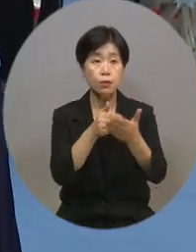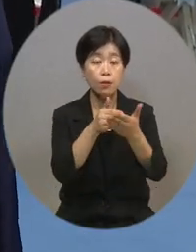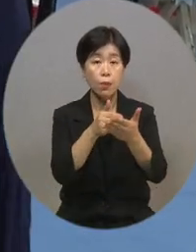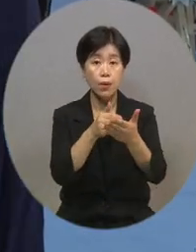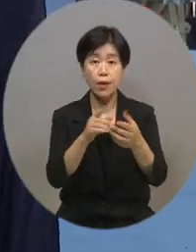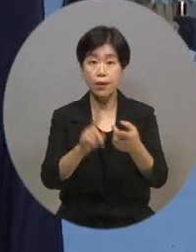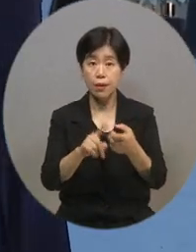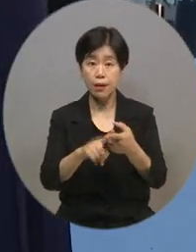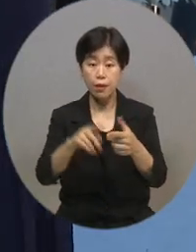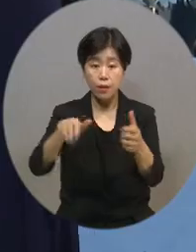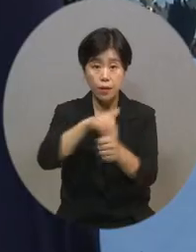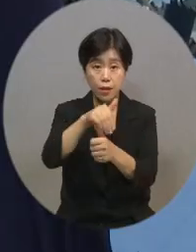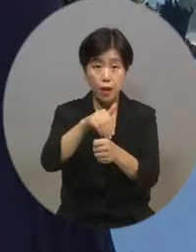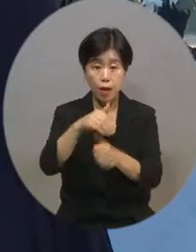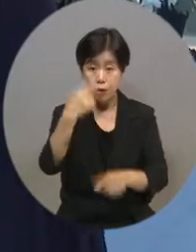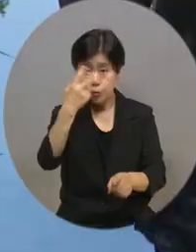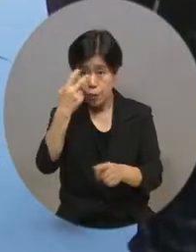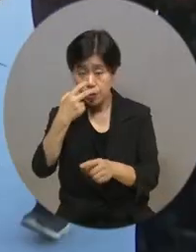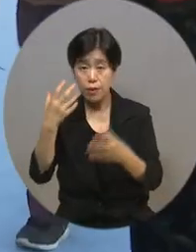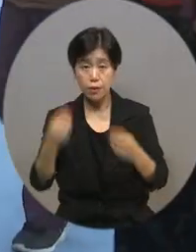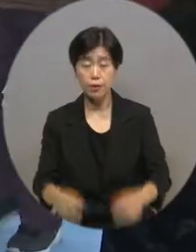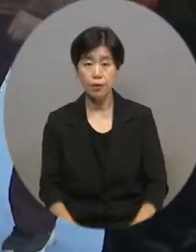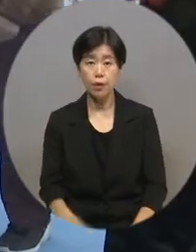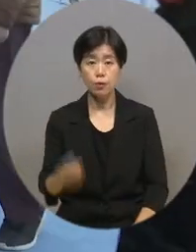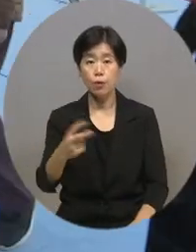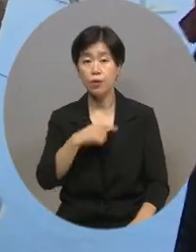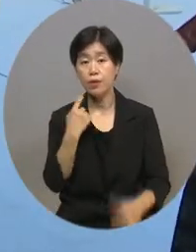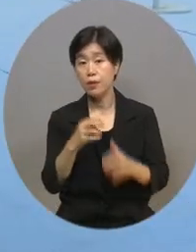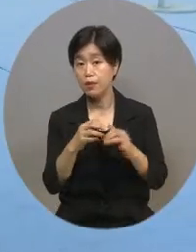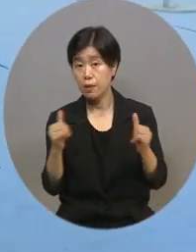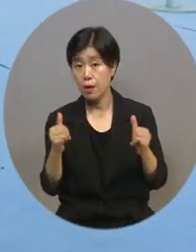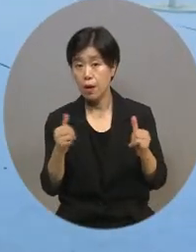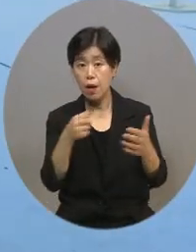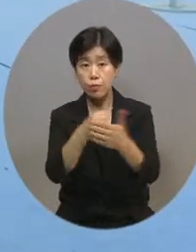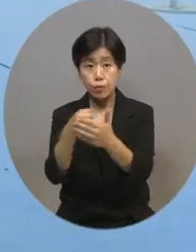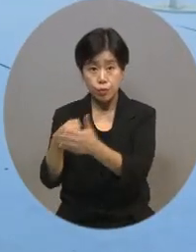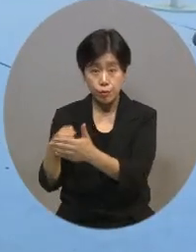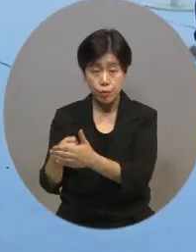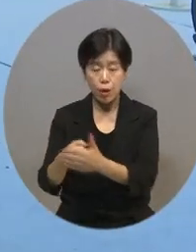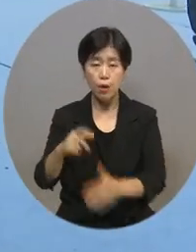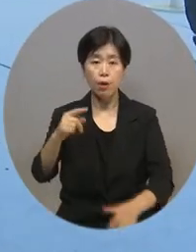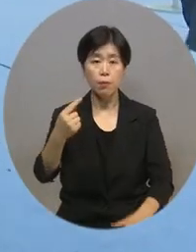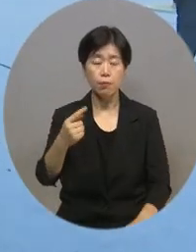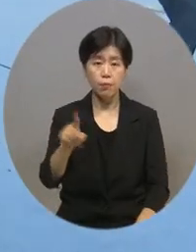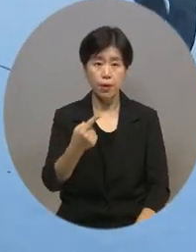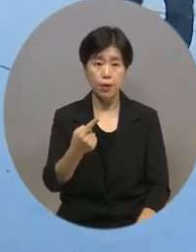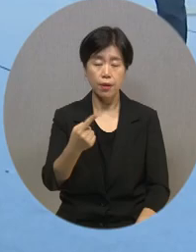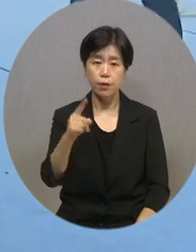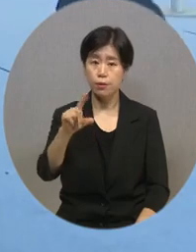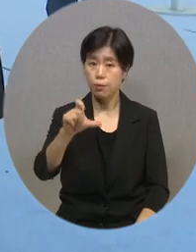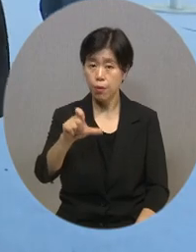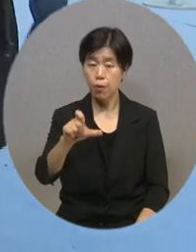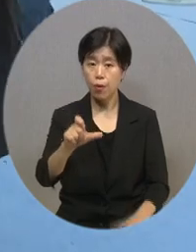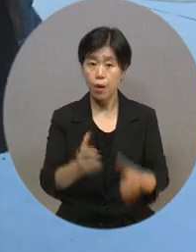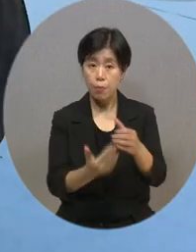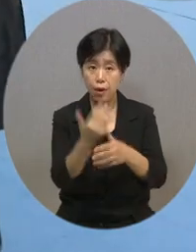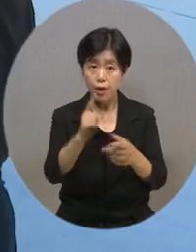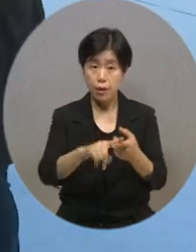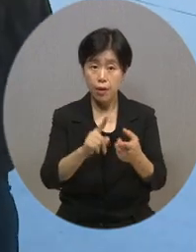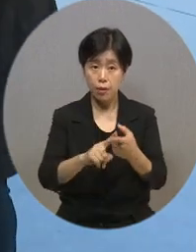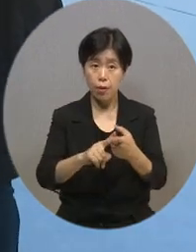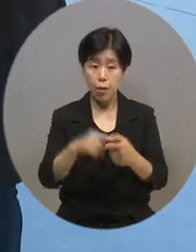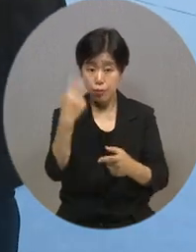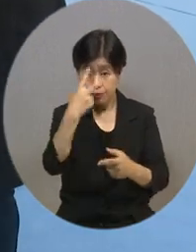대한 현장 사실조사와 희생자 유족 결정 등 115건에 대해 처리를 완료했고 검토